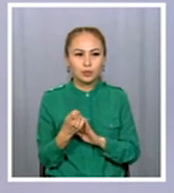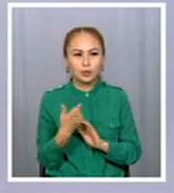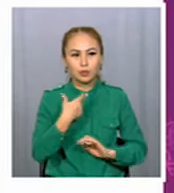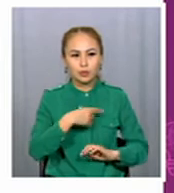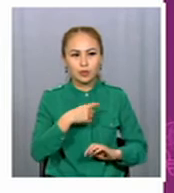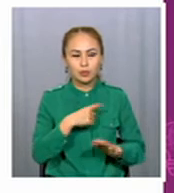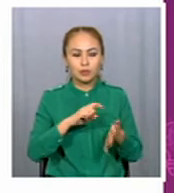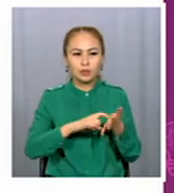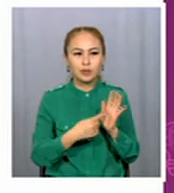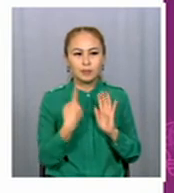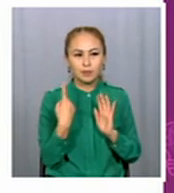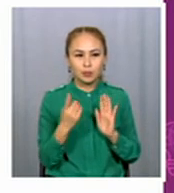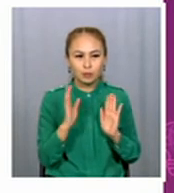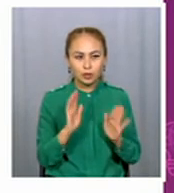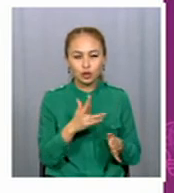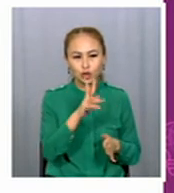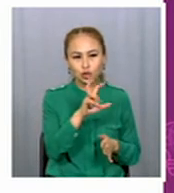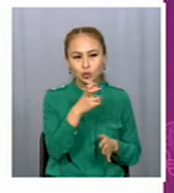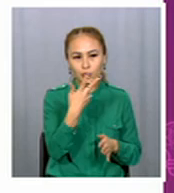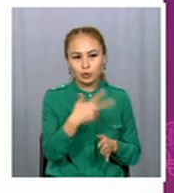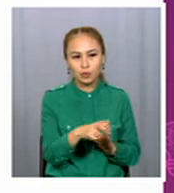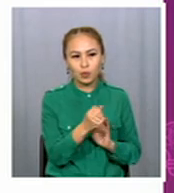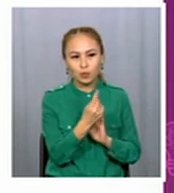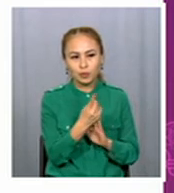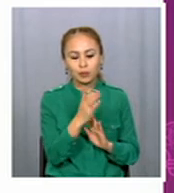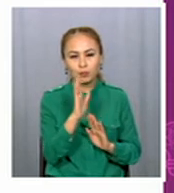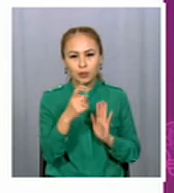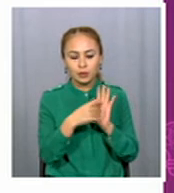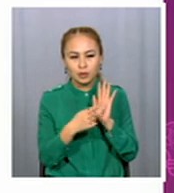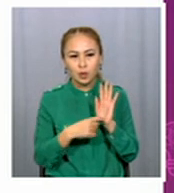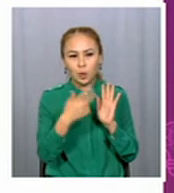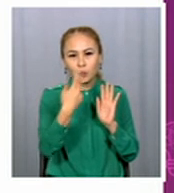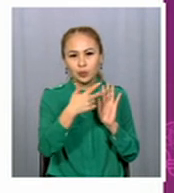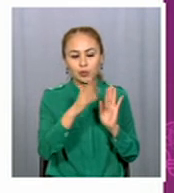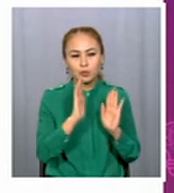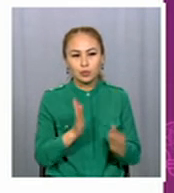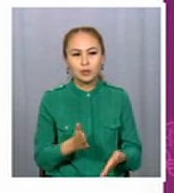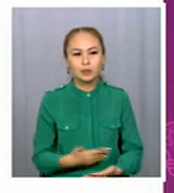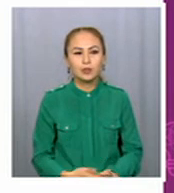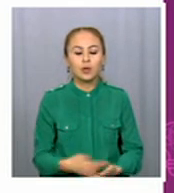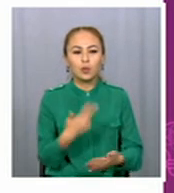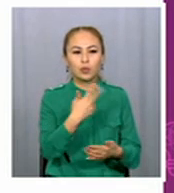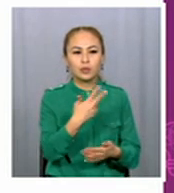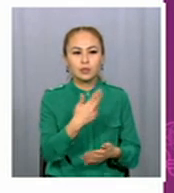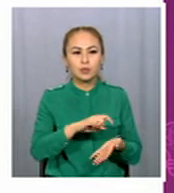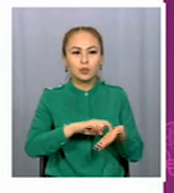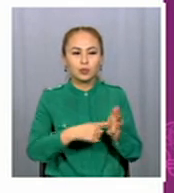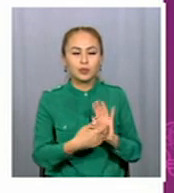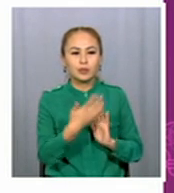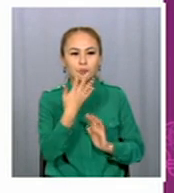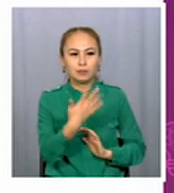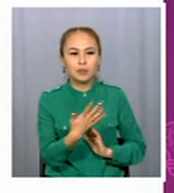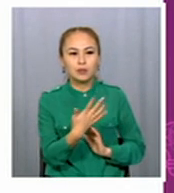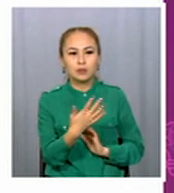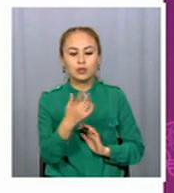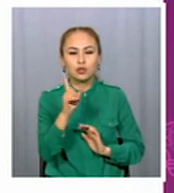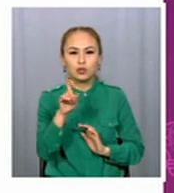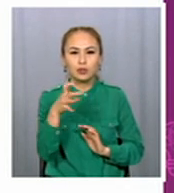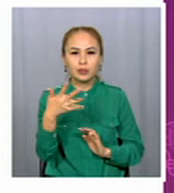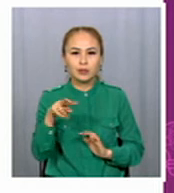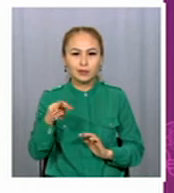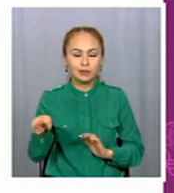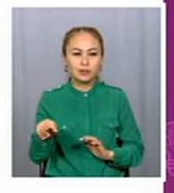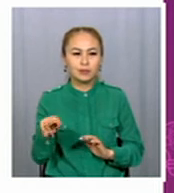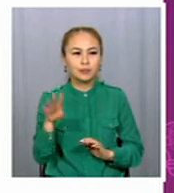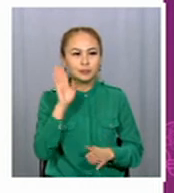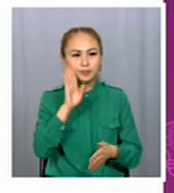шығады, 330-ды 11-ге бөлсек 30 шығады. Жақсы. 30 пен 5-тің көбейтінісі бізге 150